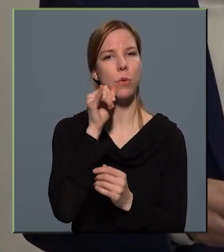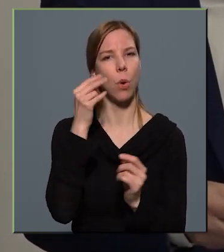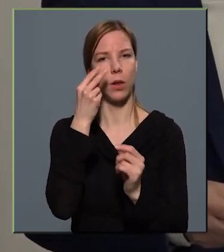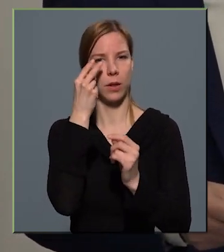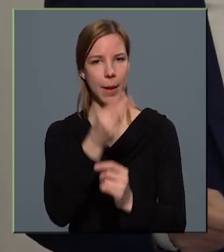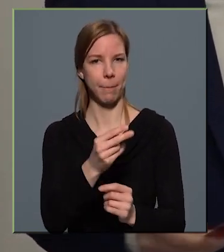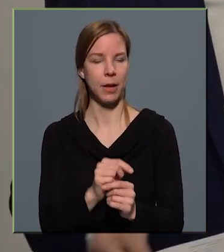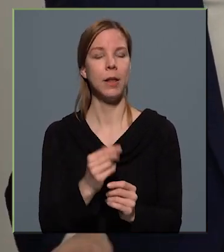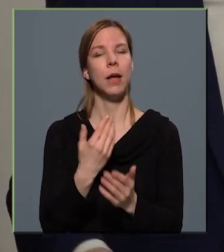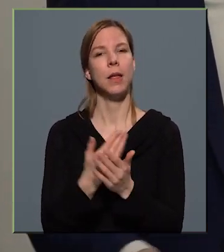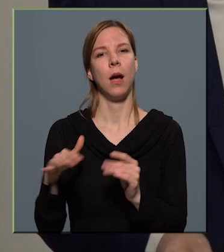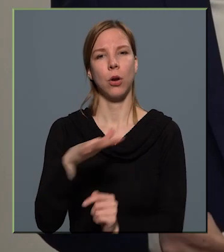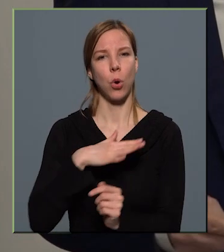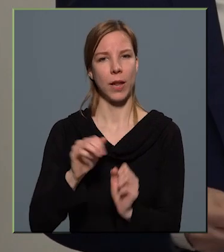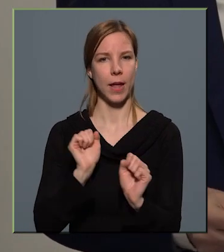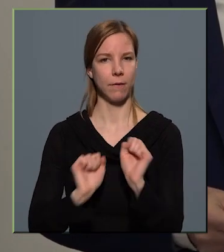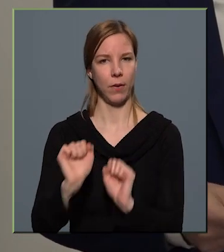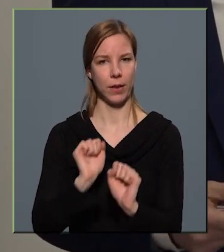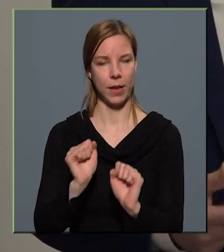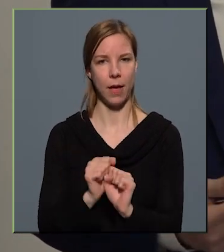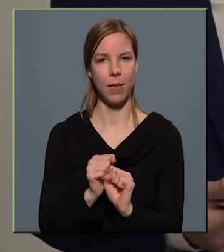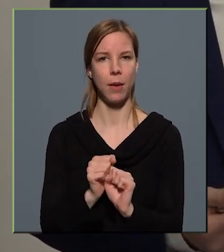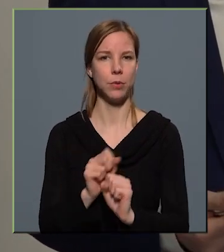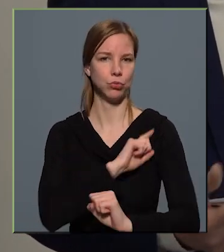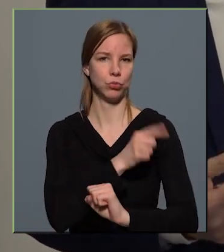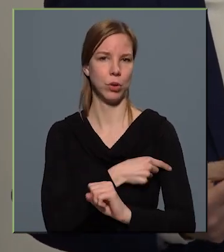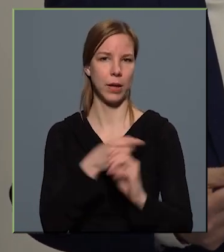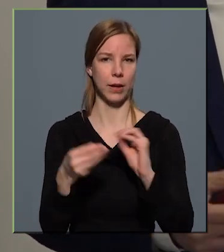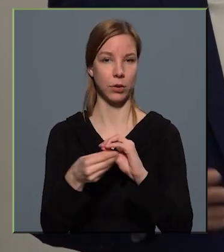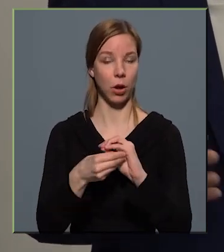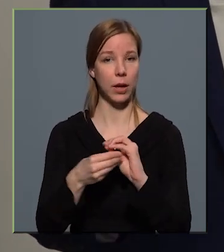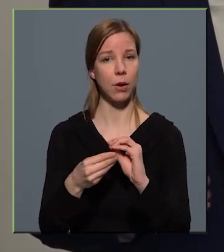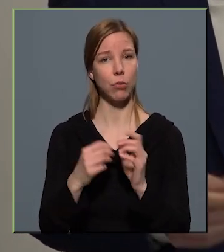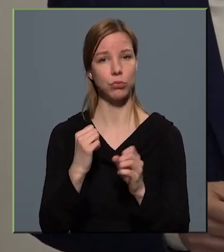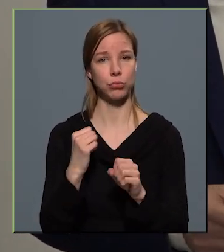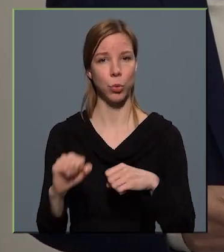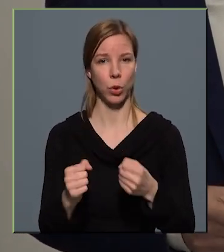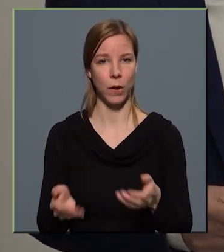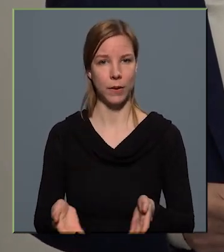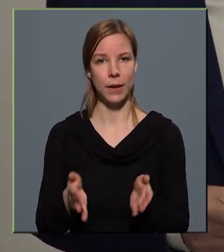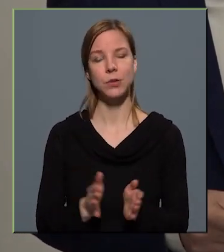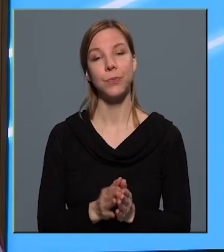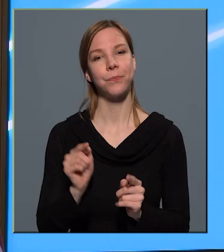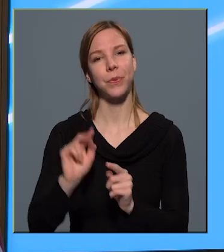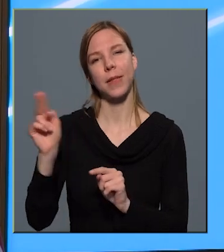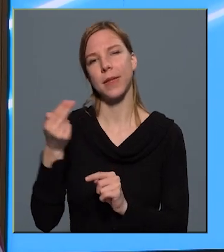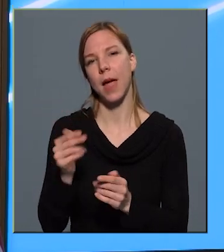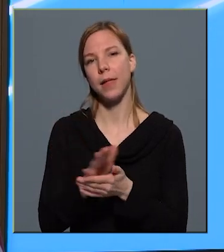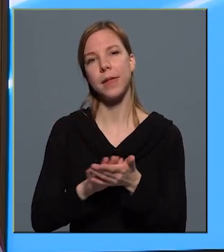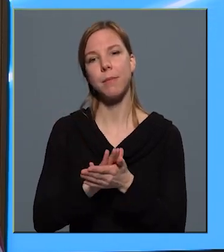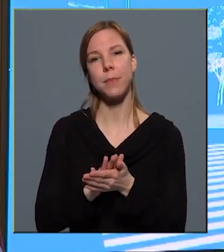környezetvédelemre, az energiatakarékos üzemeltetésre. Úgyhogy azt gondolom, hogy ez jelzi azt, hogy milyen irányban vagyunk